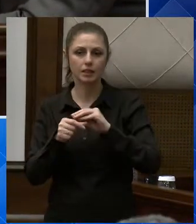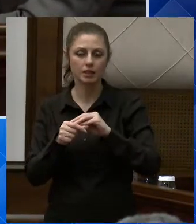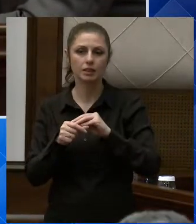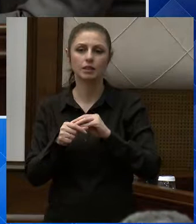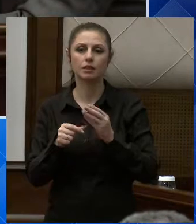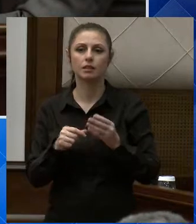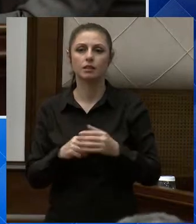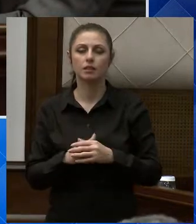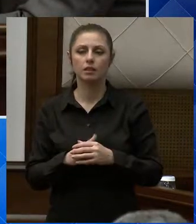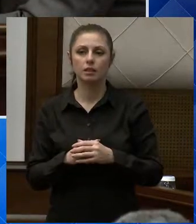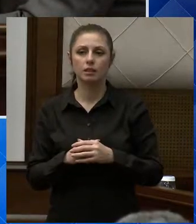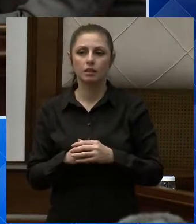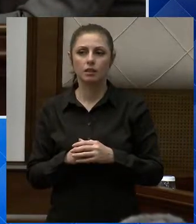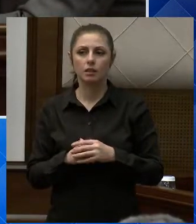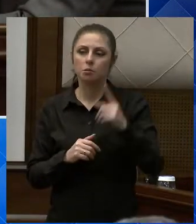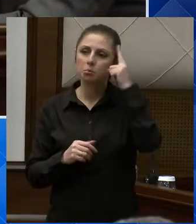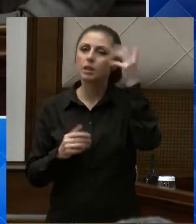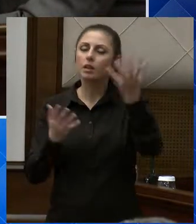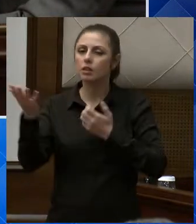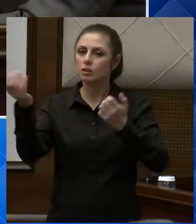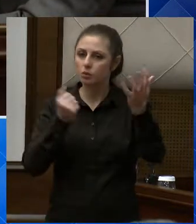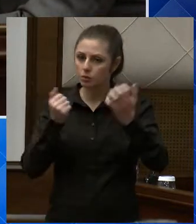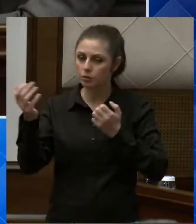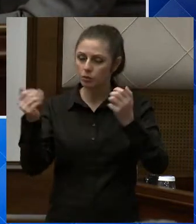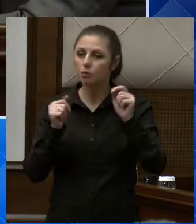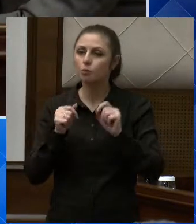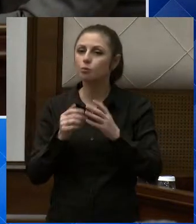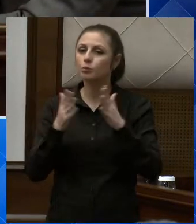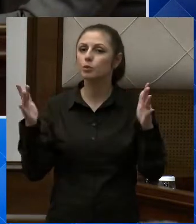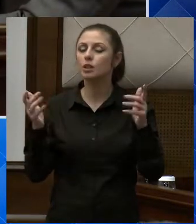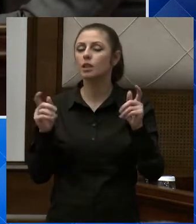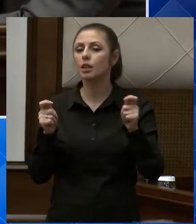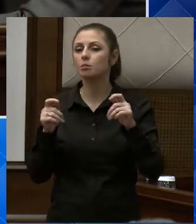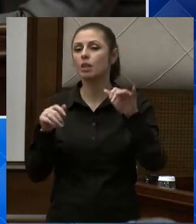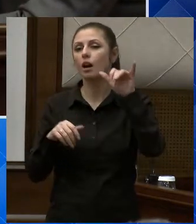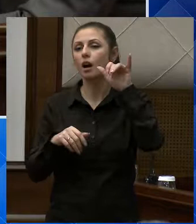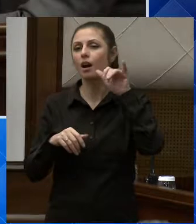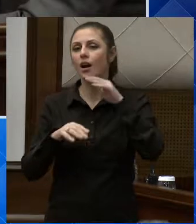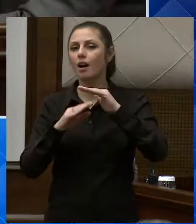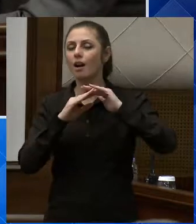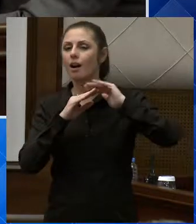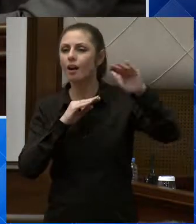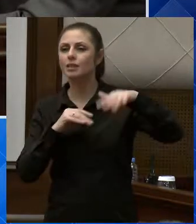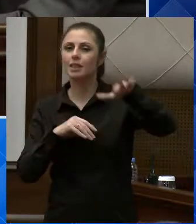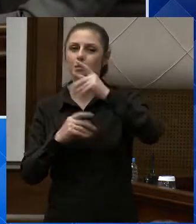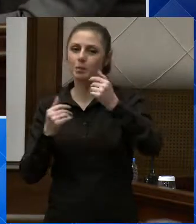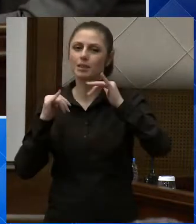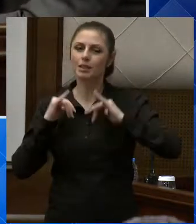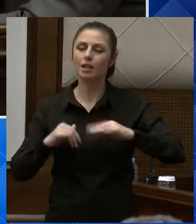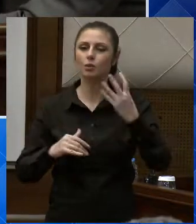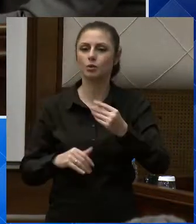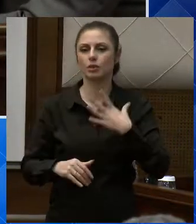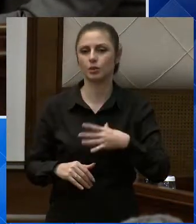anlamda Tarık Bey'den de buradan bilgi alıyoruz. Ve bu noktada Büyükçekmece halkına bir nebze de olsa rahatlatma çabası içindeyiz ve bunu da